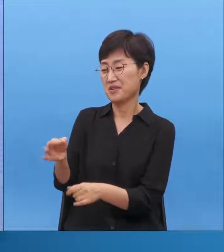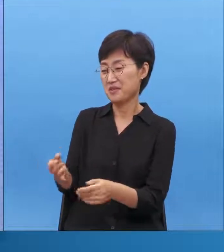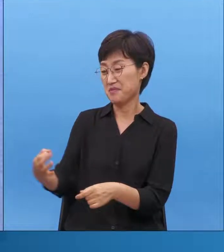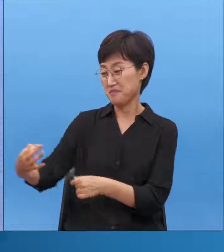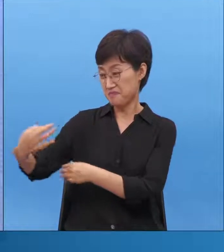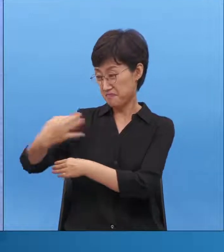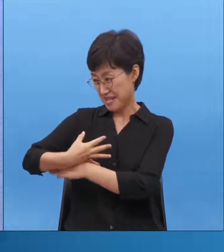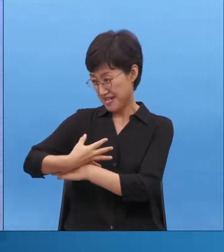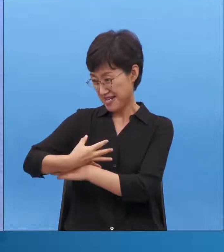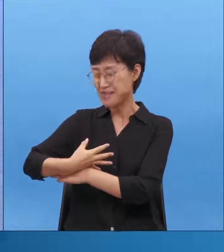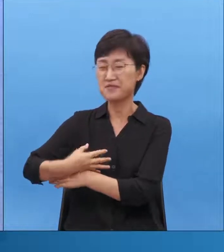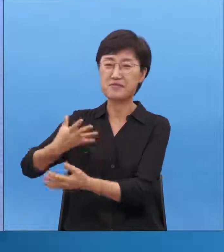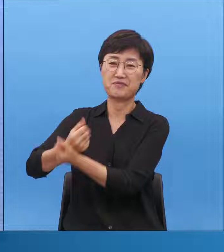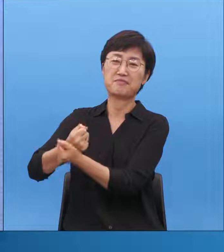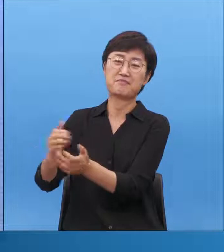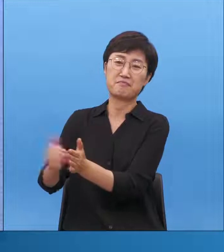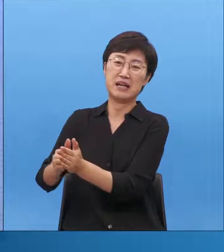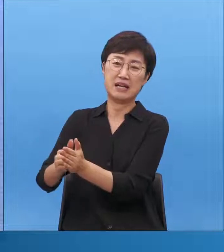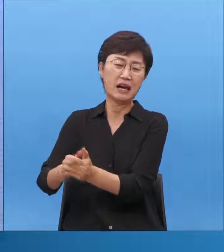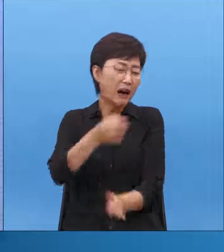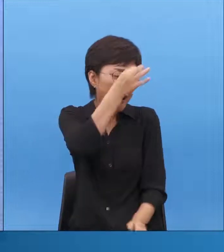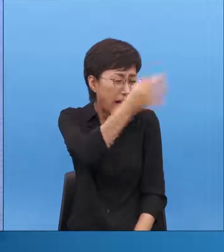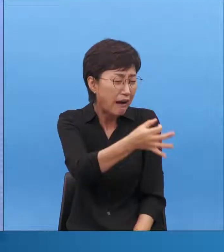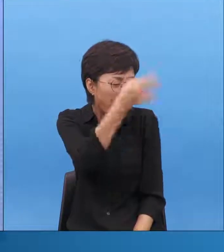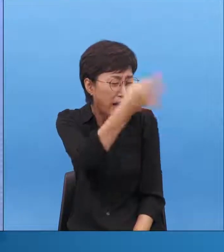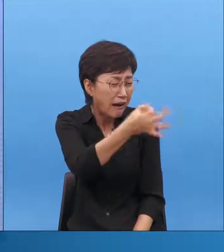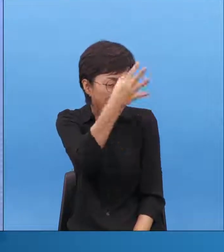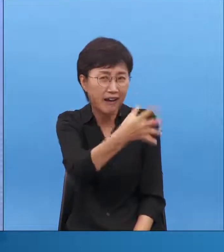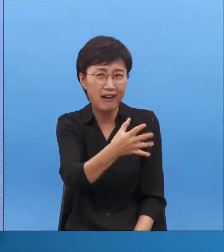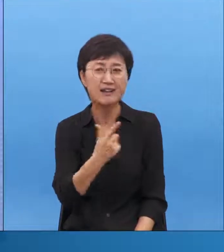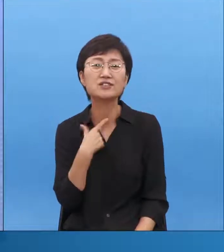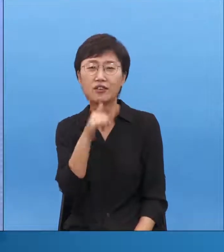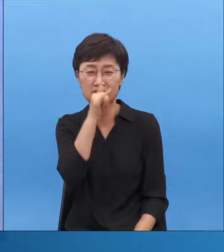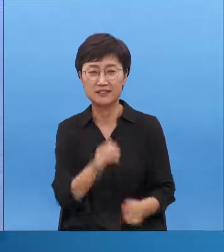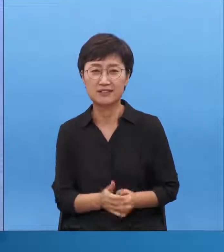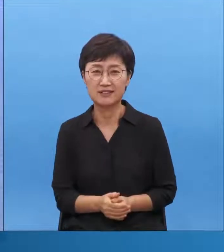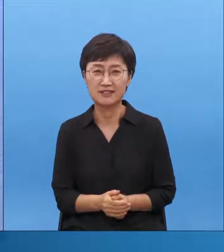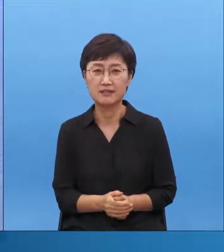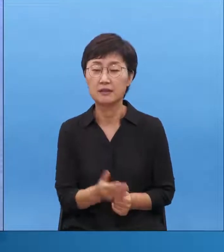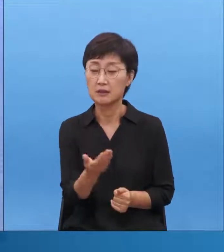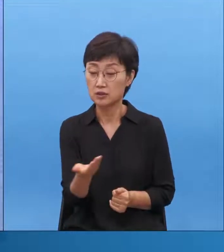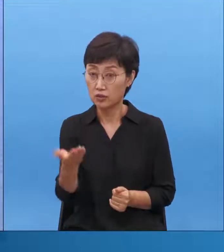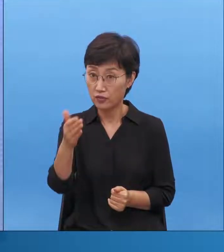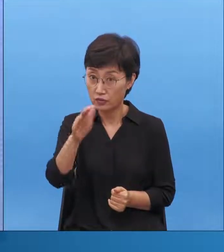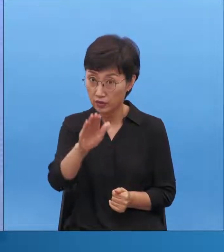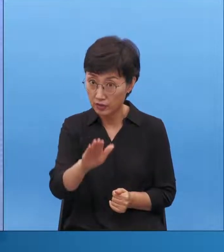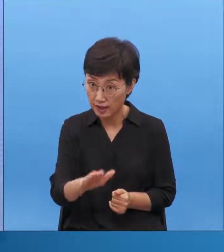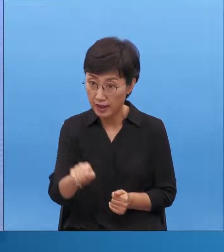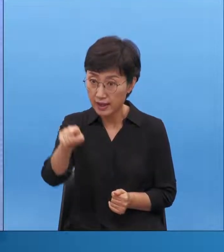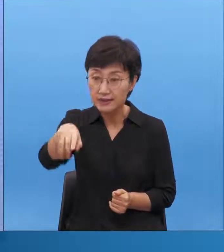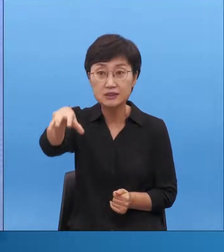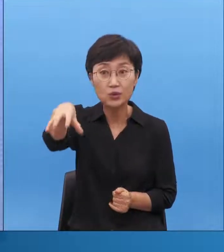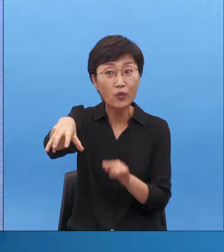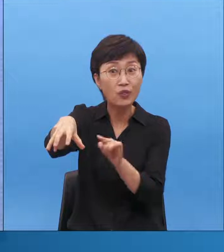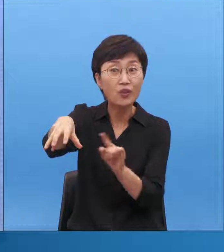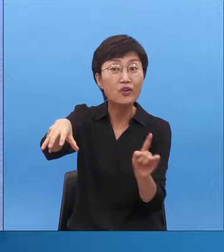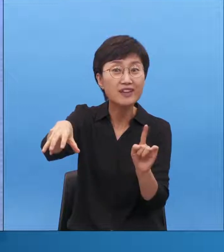주고 이러더라고요. And I remember him giving me missions offerings, telling me how sorry he was. 근데 그 기도원이 지금